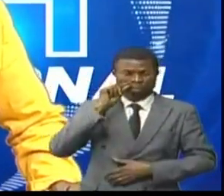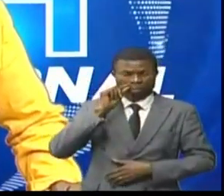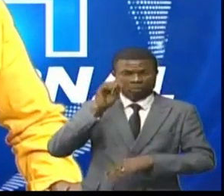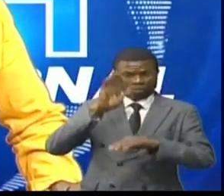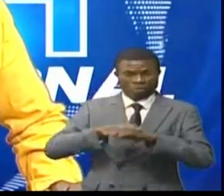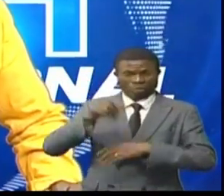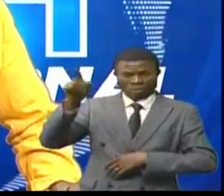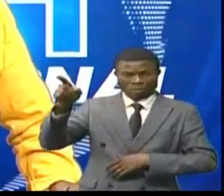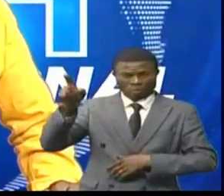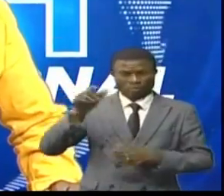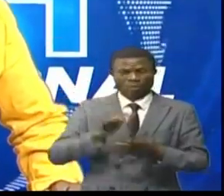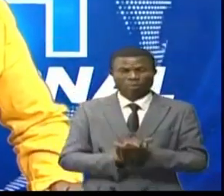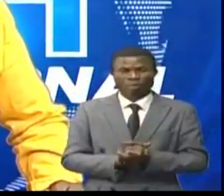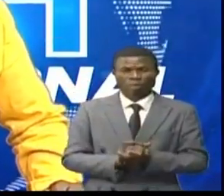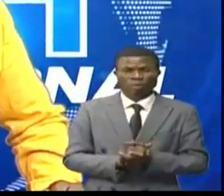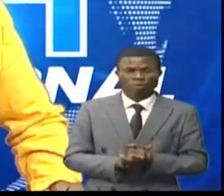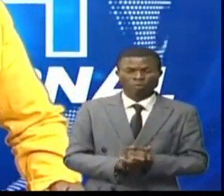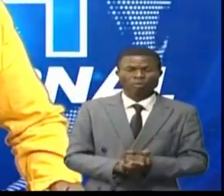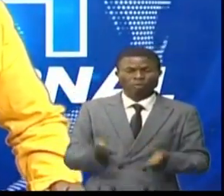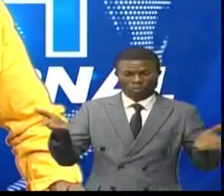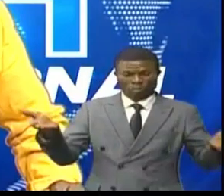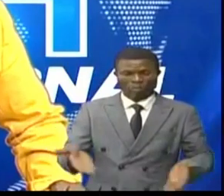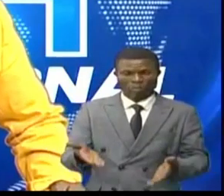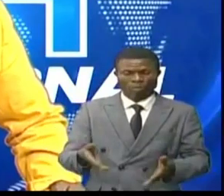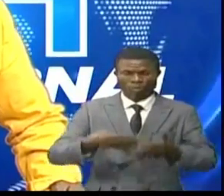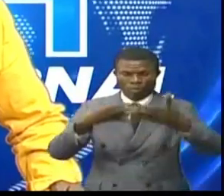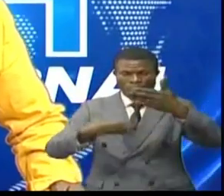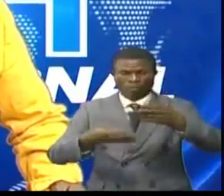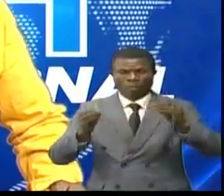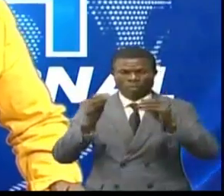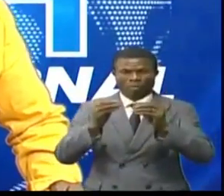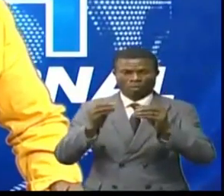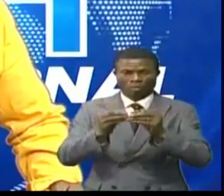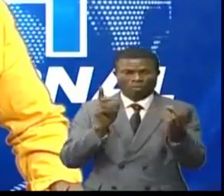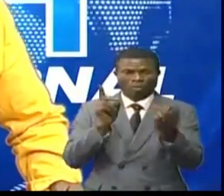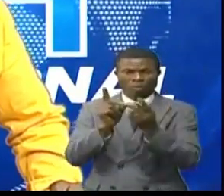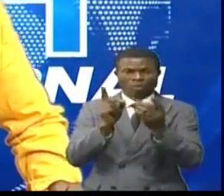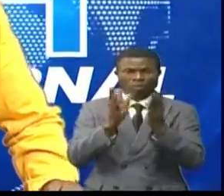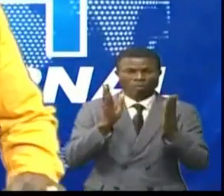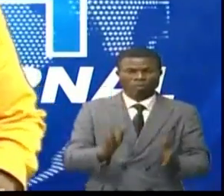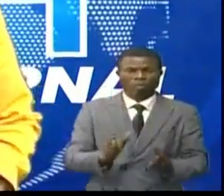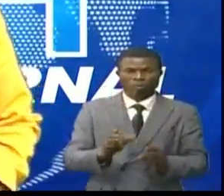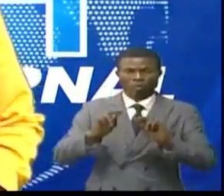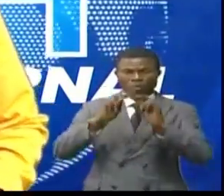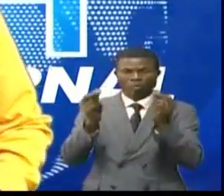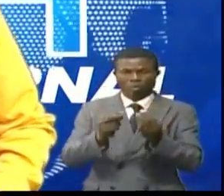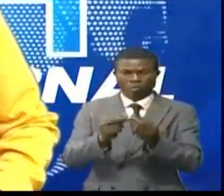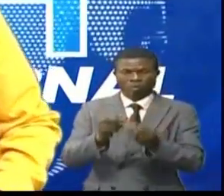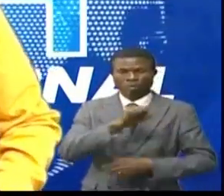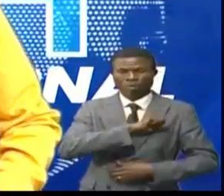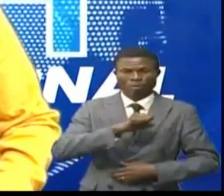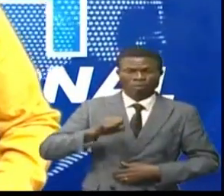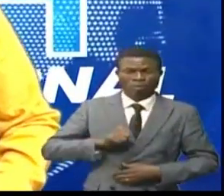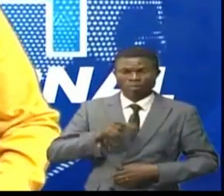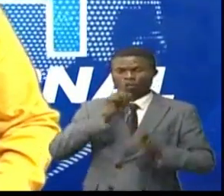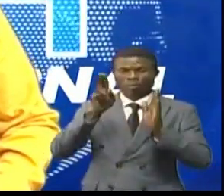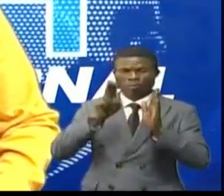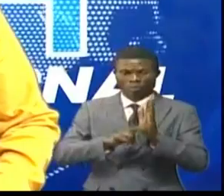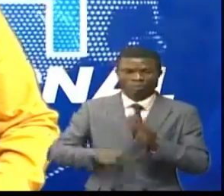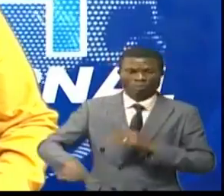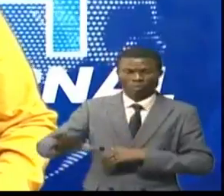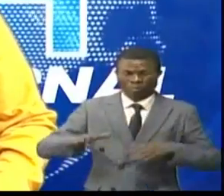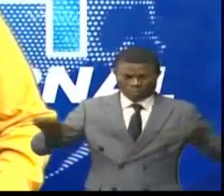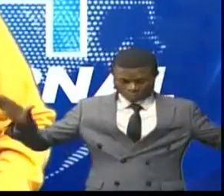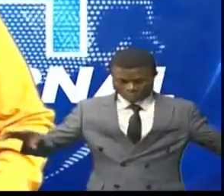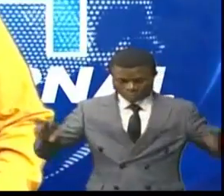Bujumbura au Burundi pour assister à la 9e réunion consultative de la Ligue des Sénats, des Parlements, des pays arabes et